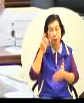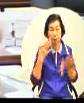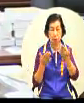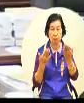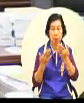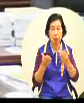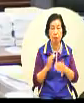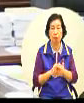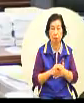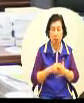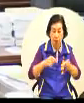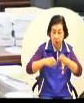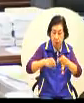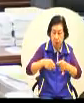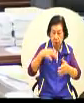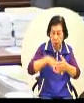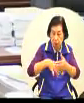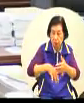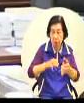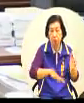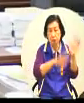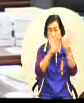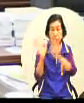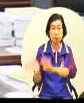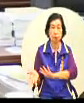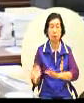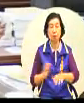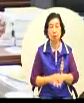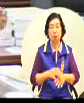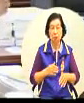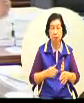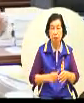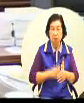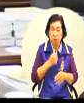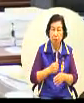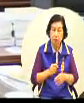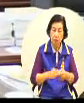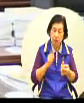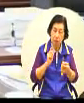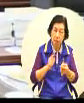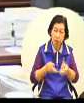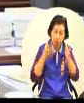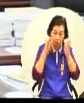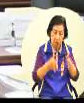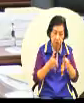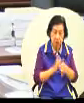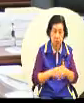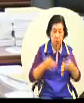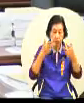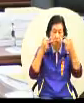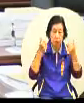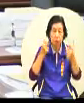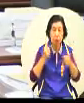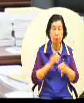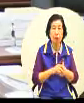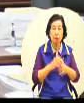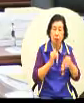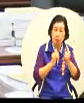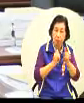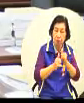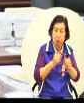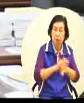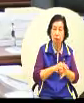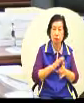计划的内容是不是真的对原乡的产业有帮助，我们必须